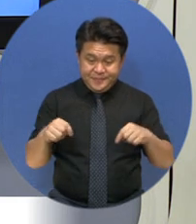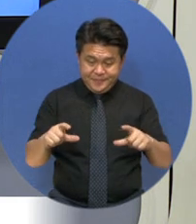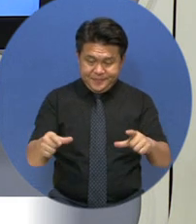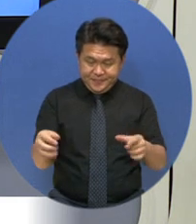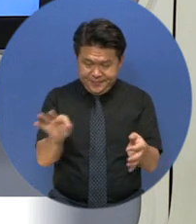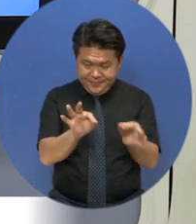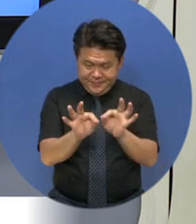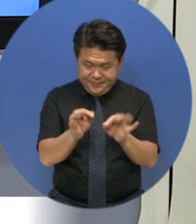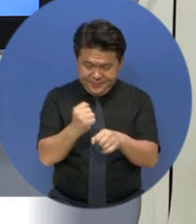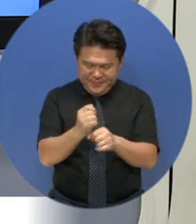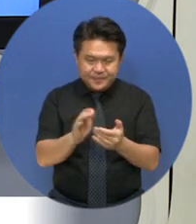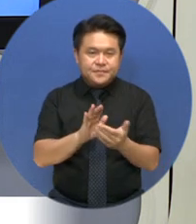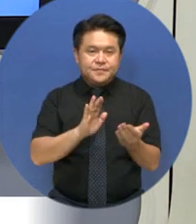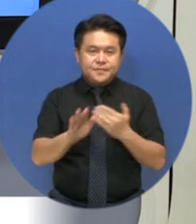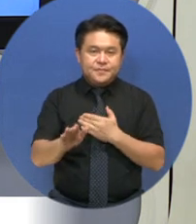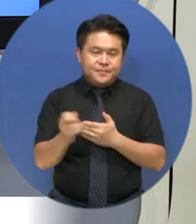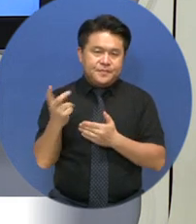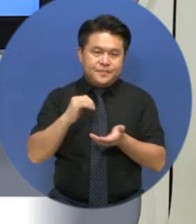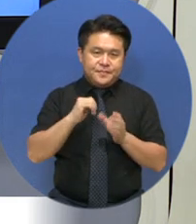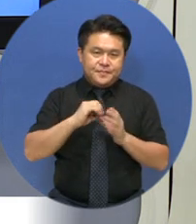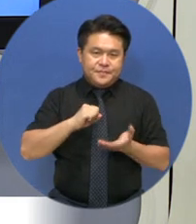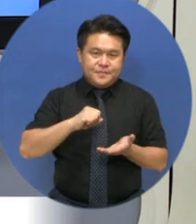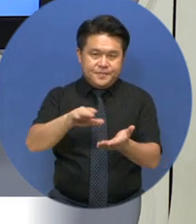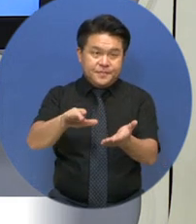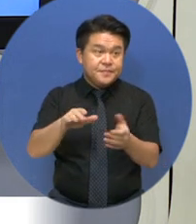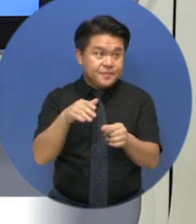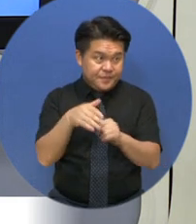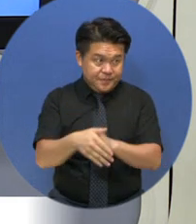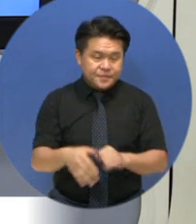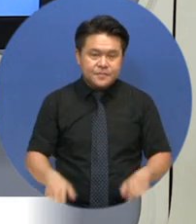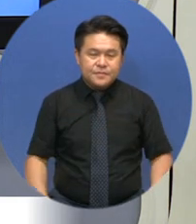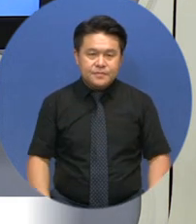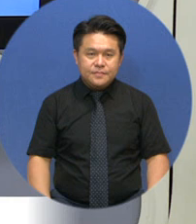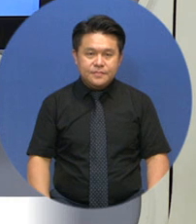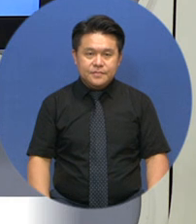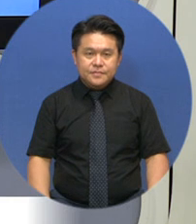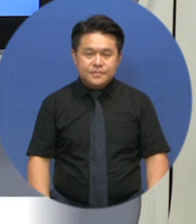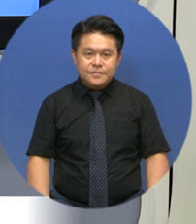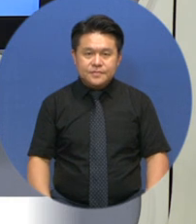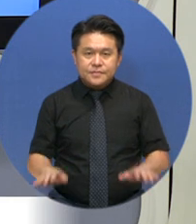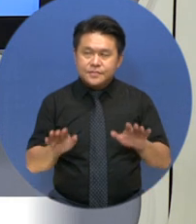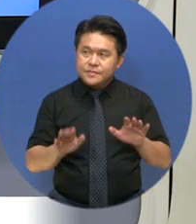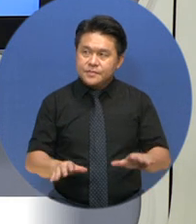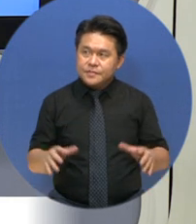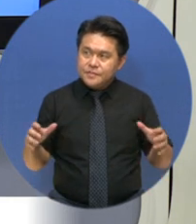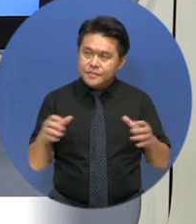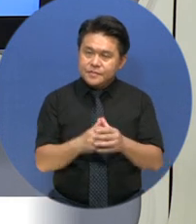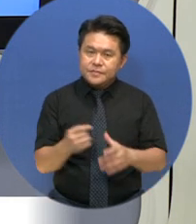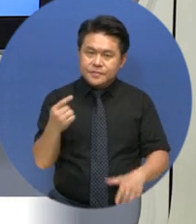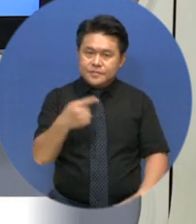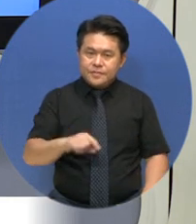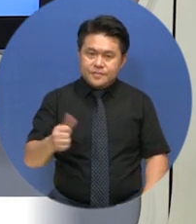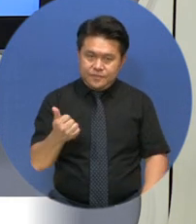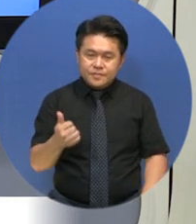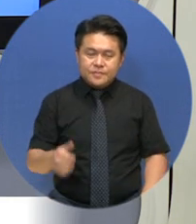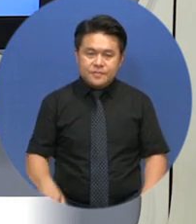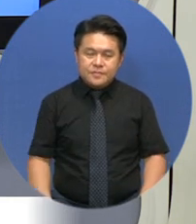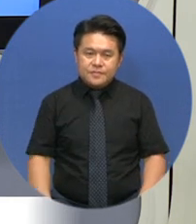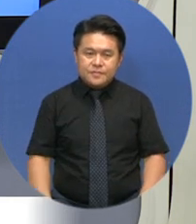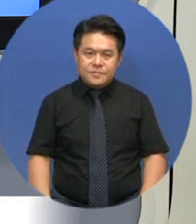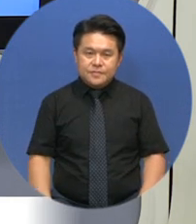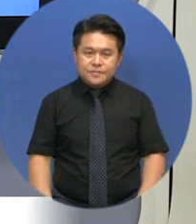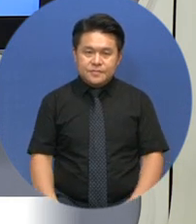제작한 돼 재단의 보내는 비대면 방식으로 참여해 현재 1500개 가 취업 됐습니다